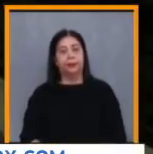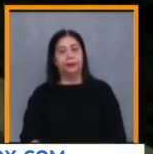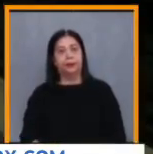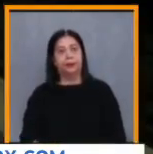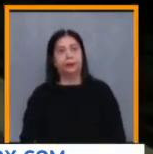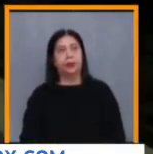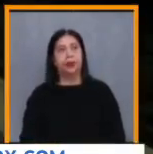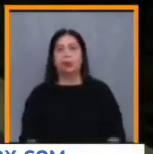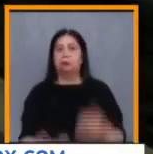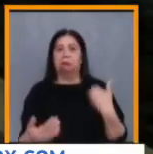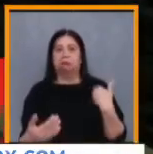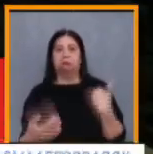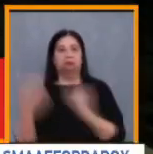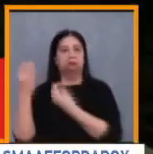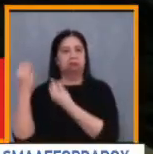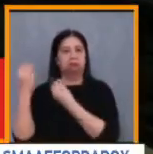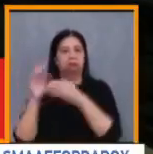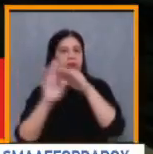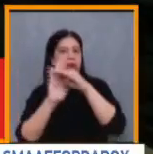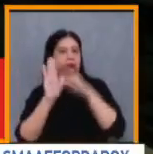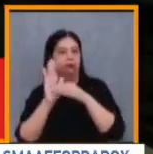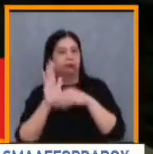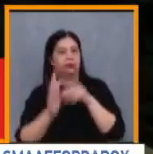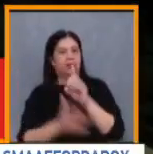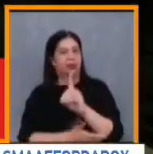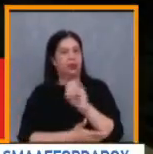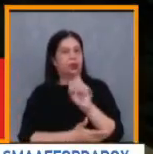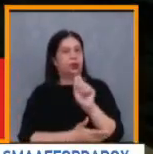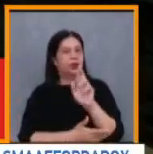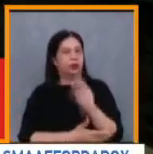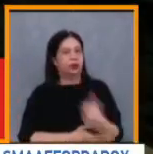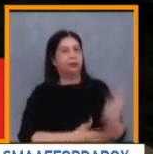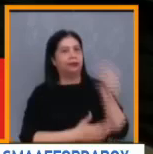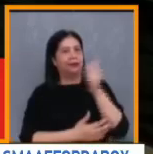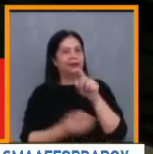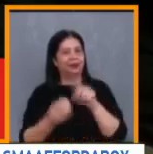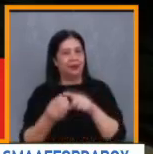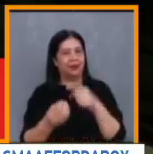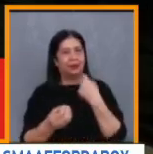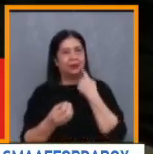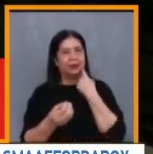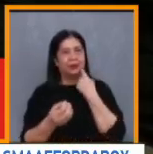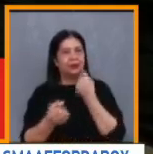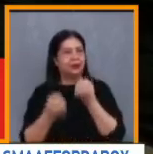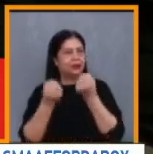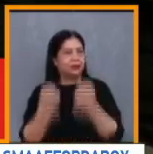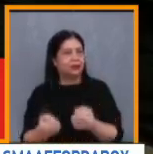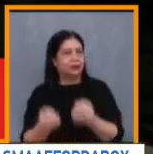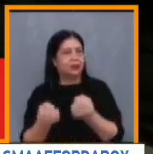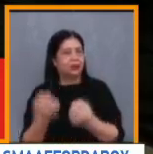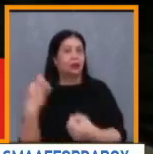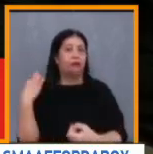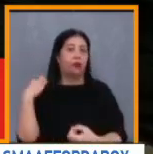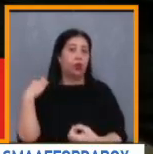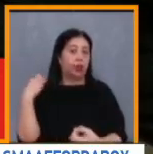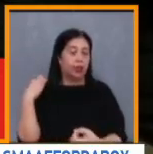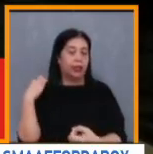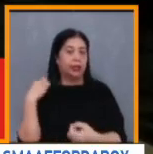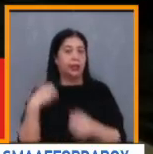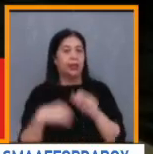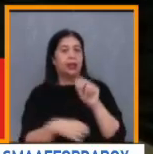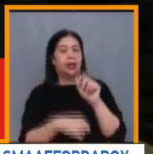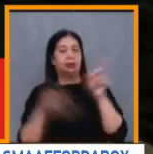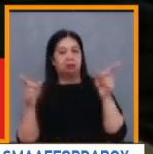naglalabas ng guidelines ng Department of Transportation kaugnay doon sa sinasabi nila na voluntary antigen test para sa mga